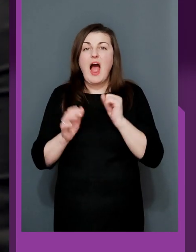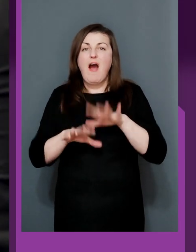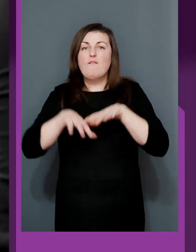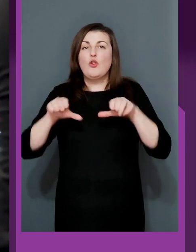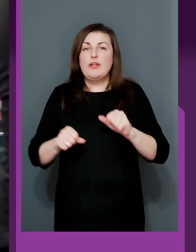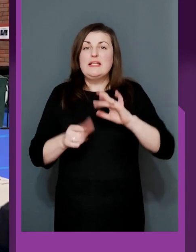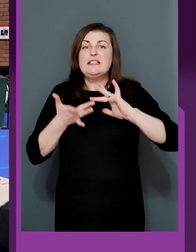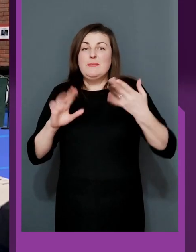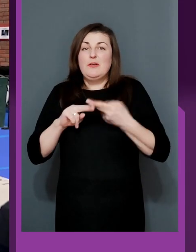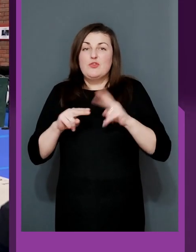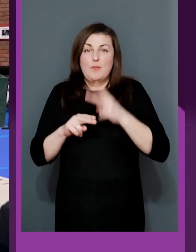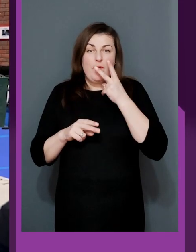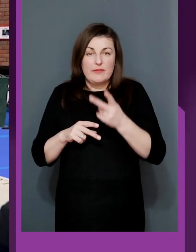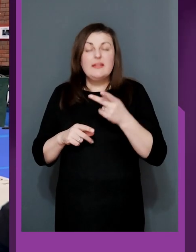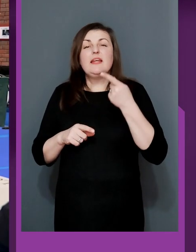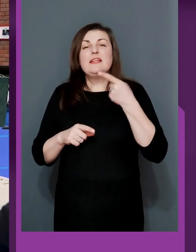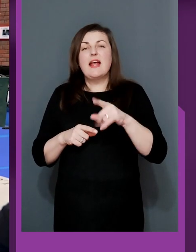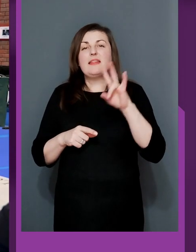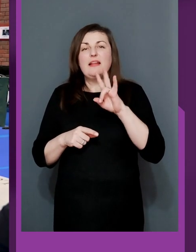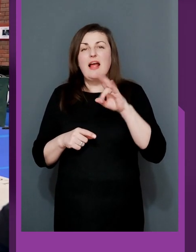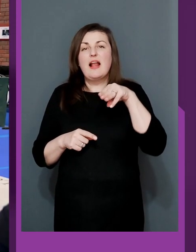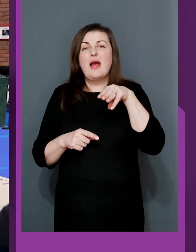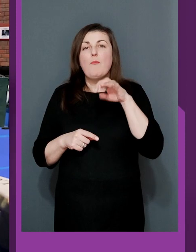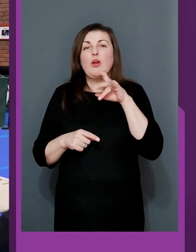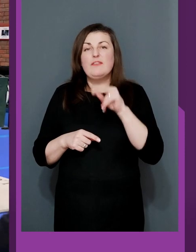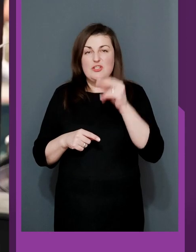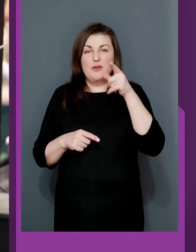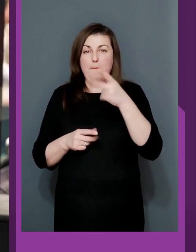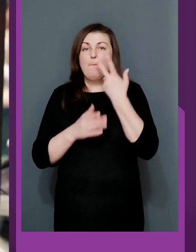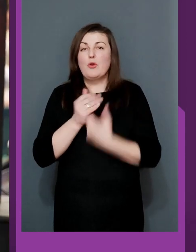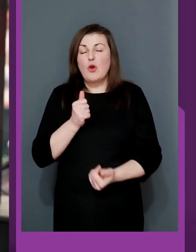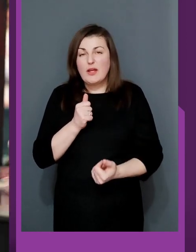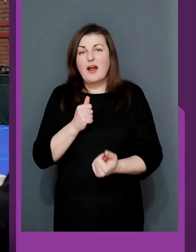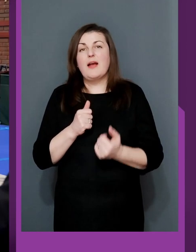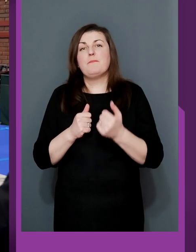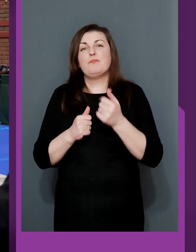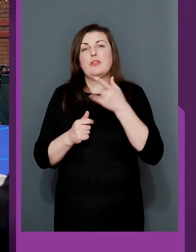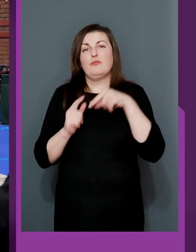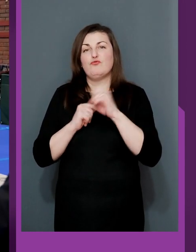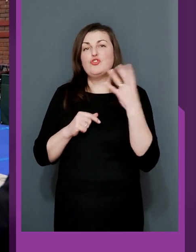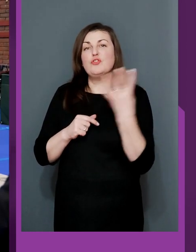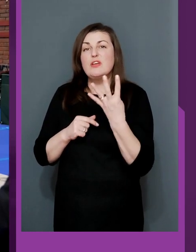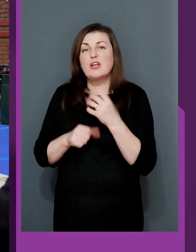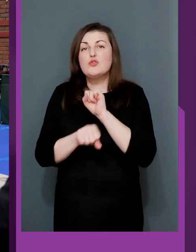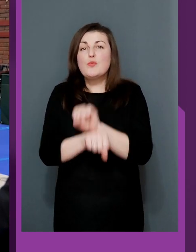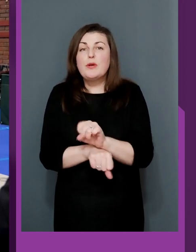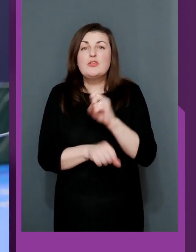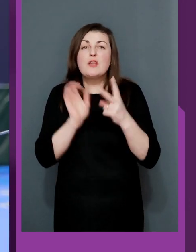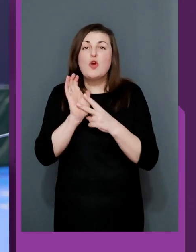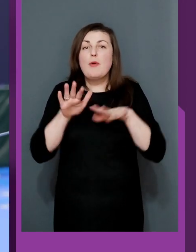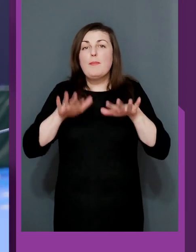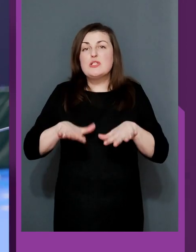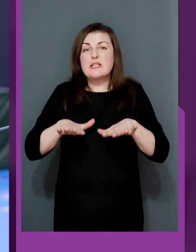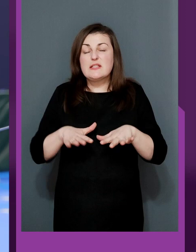володарка срібла У цьому виді зброю в Токіо Наталья морквич програла бій за вхід в четвірку зупинившись на